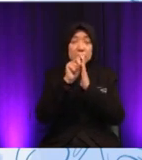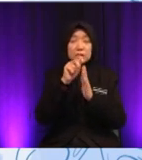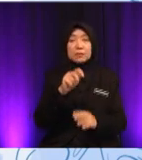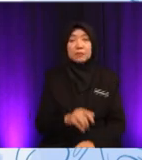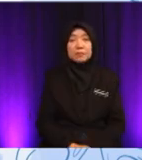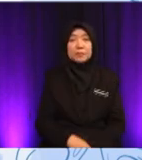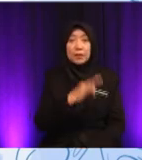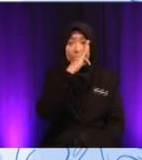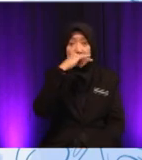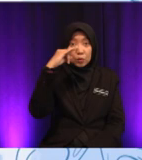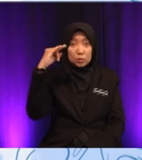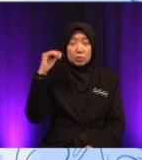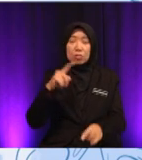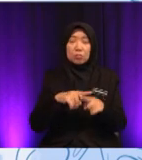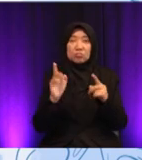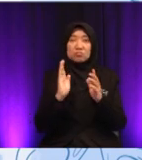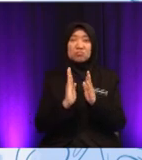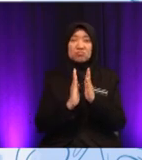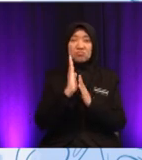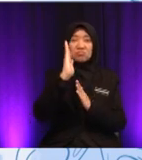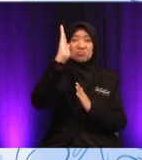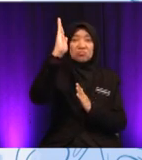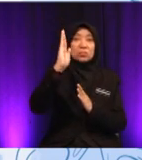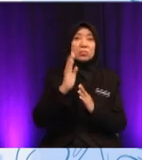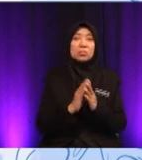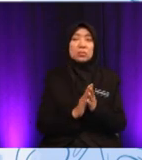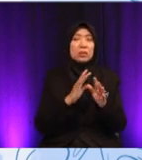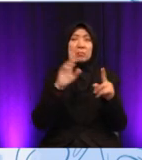kalau kita nampak dia naik maka kita tidak pergi